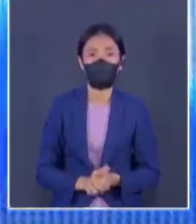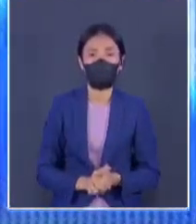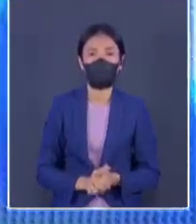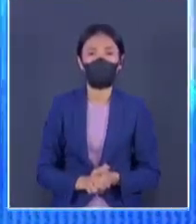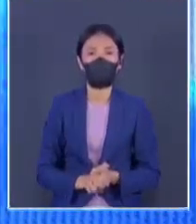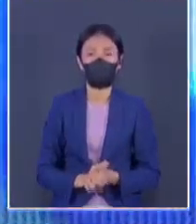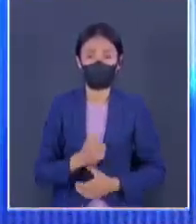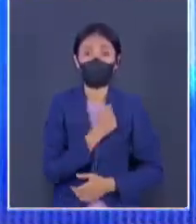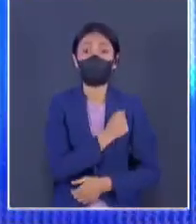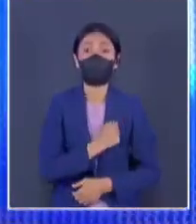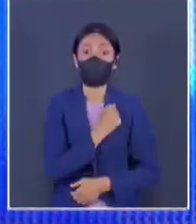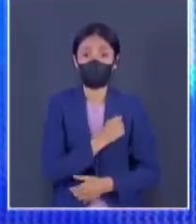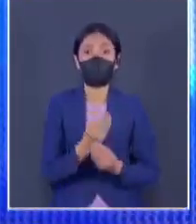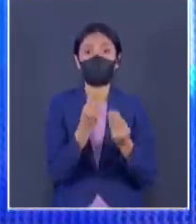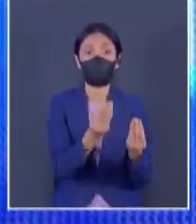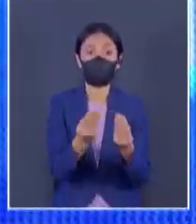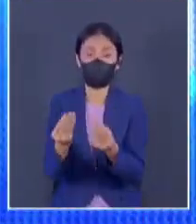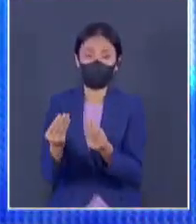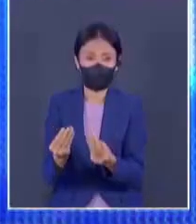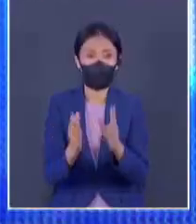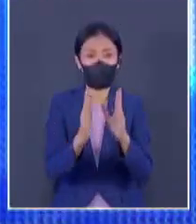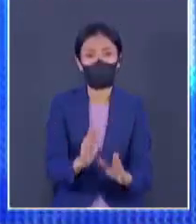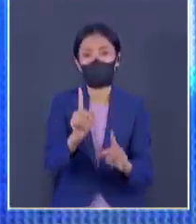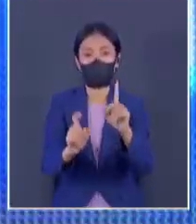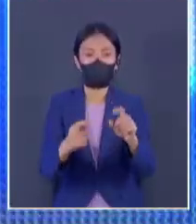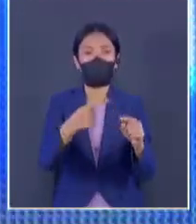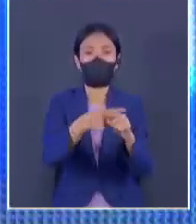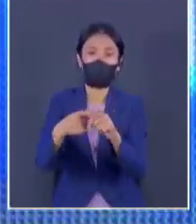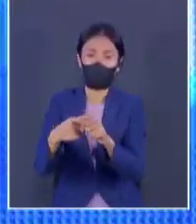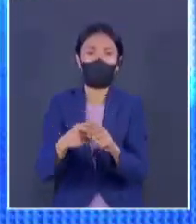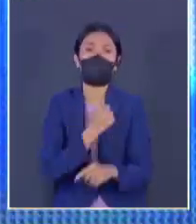ขอแสดงความเสียใจนะคะกับทุกๆความสูญเสียที่เกิดขึ้นจากเหตุการณ์นี้ด้วยค่ะ